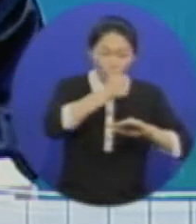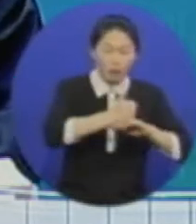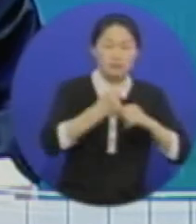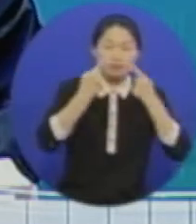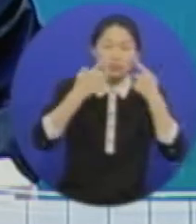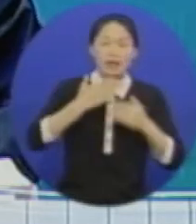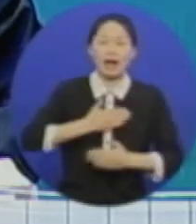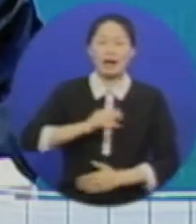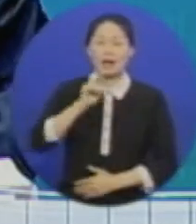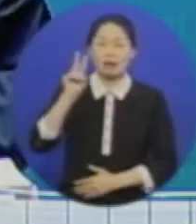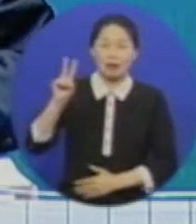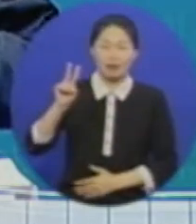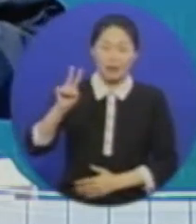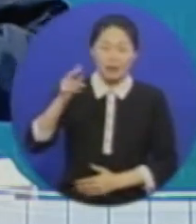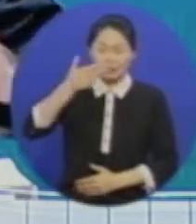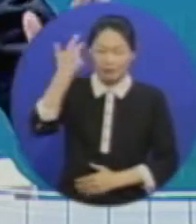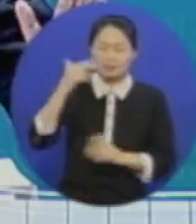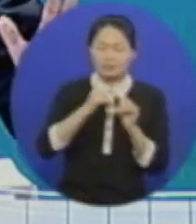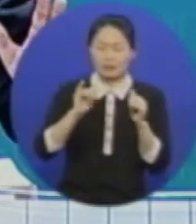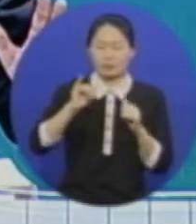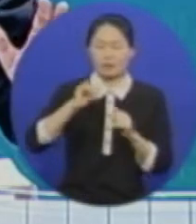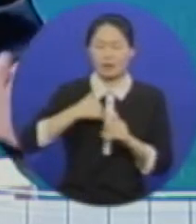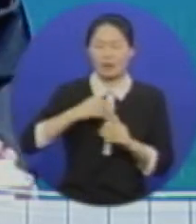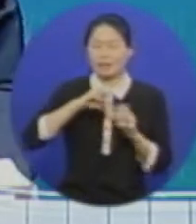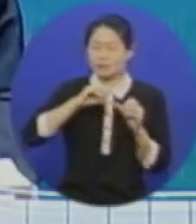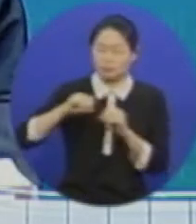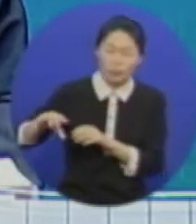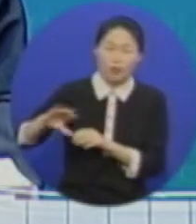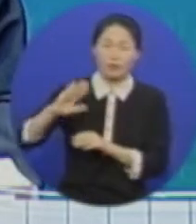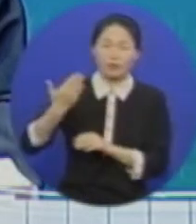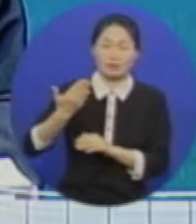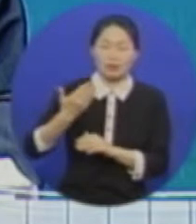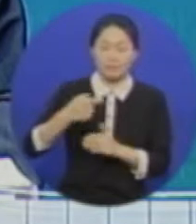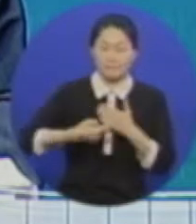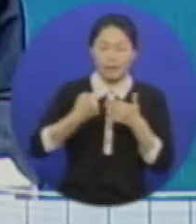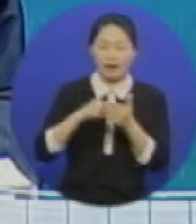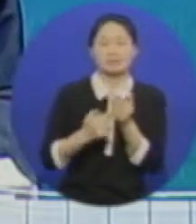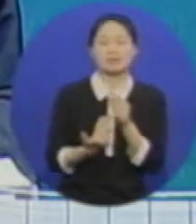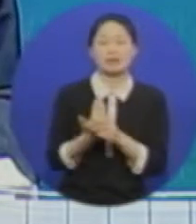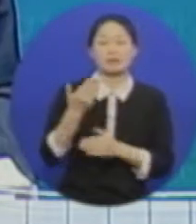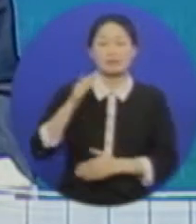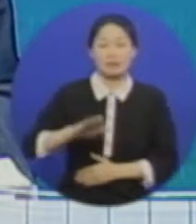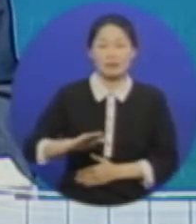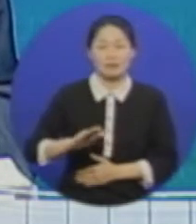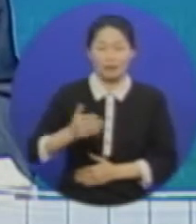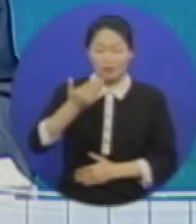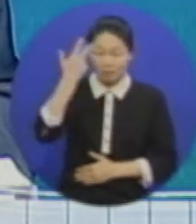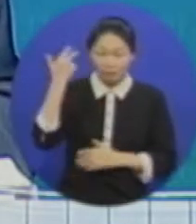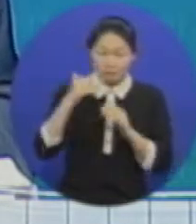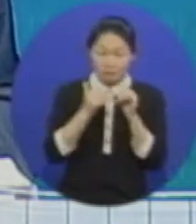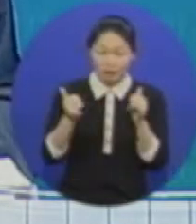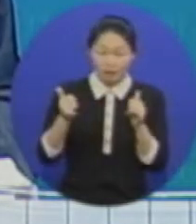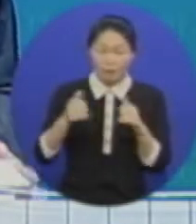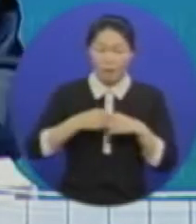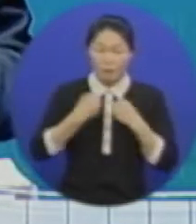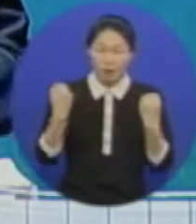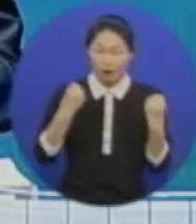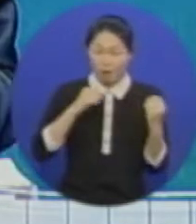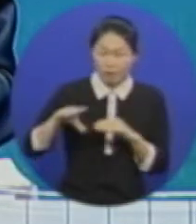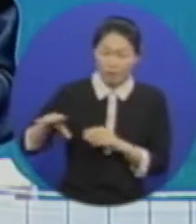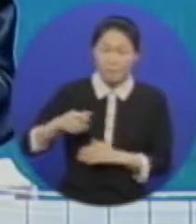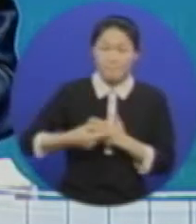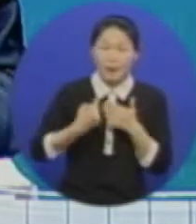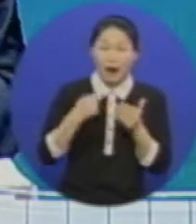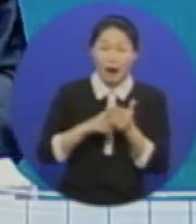알아야 옛사람을 내가 청산해야 되겠다고 마음이 생기는데 옛 사람을 벗어 버리려 고 하는